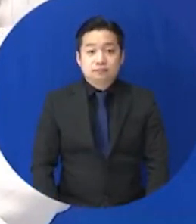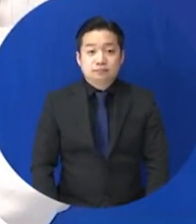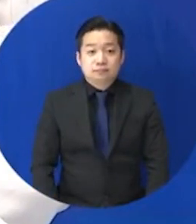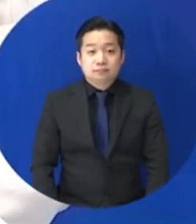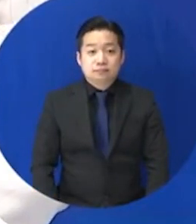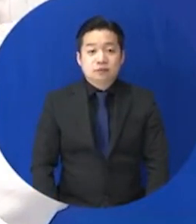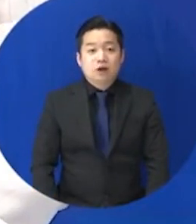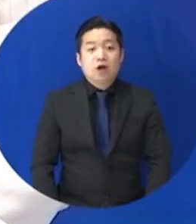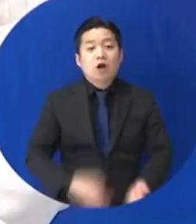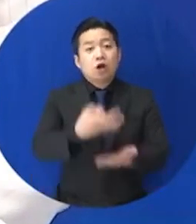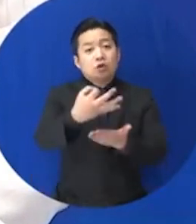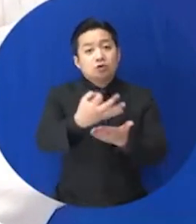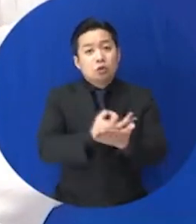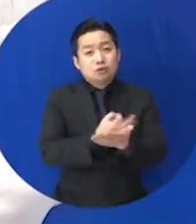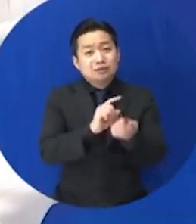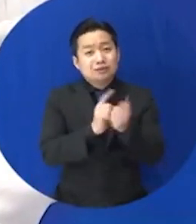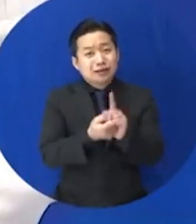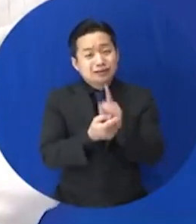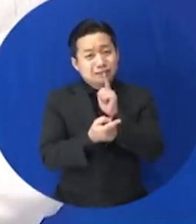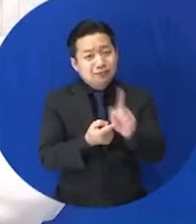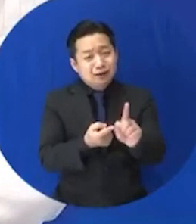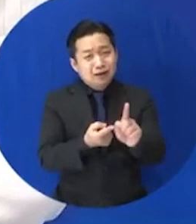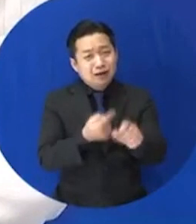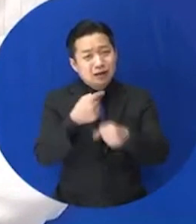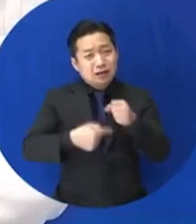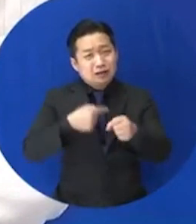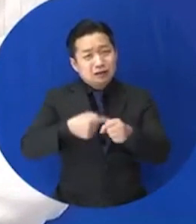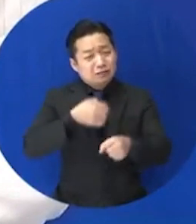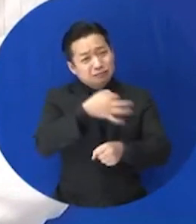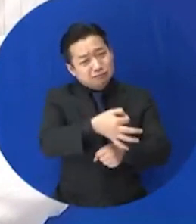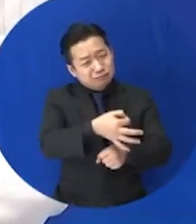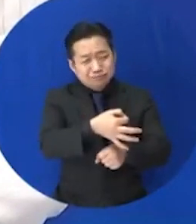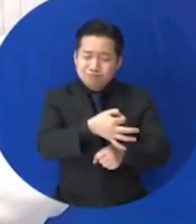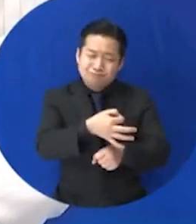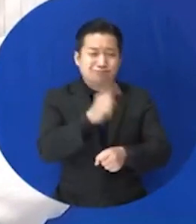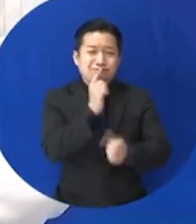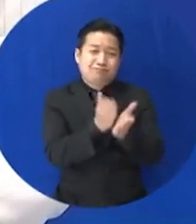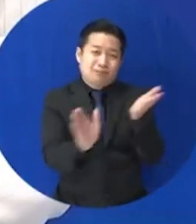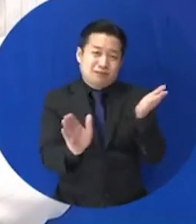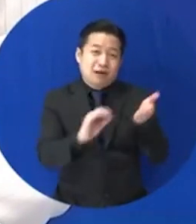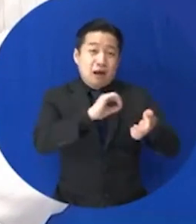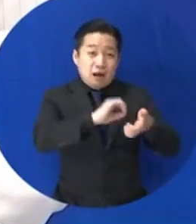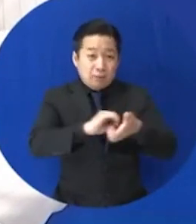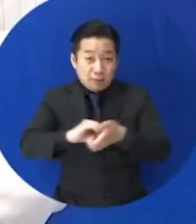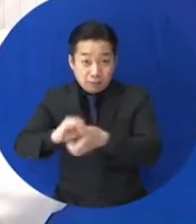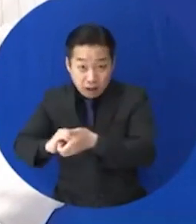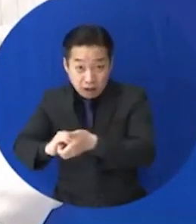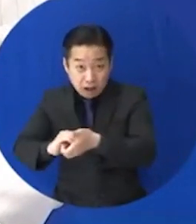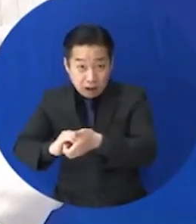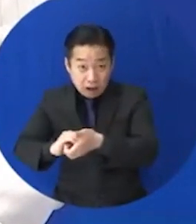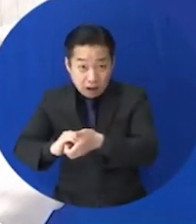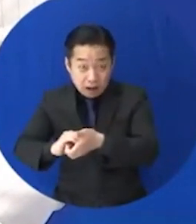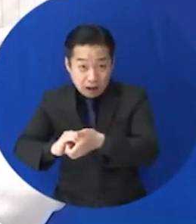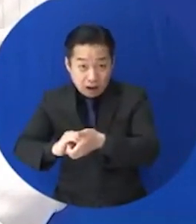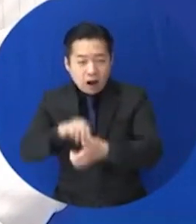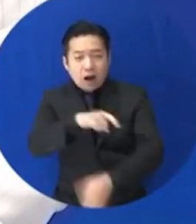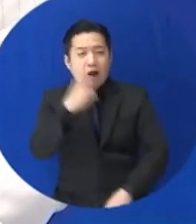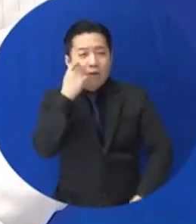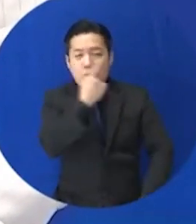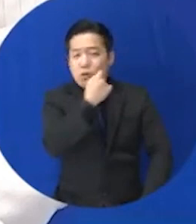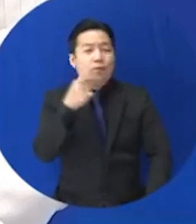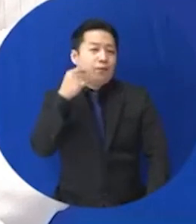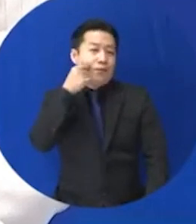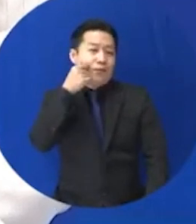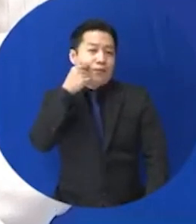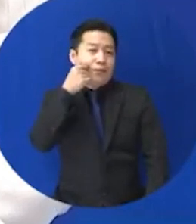소득 대체성이라고 볼 수가 없고요. 연 네. 그렇게 지급하는 것을 그리고 또 정기적이거나 고정적이나 이걸 보장할 수가 없습니다. 그래서